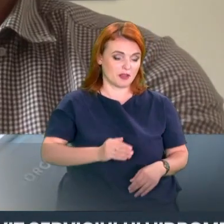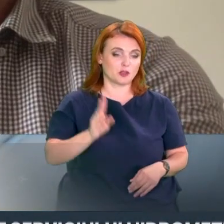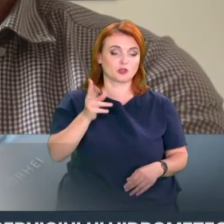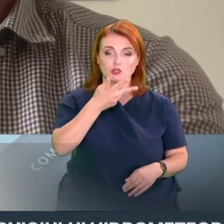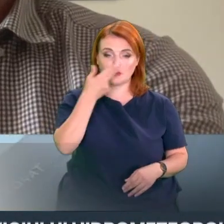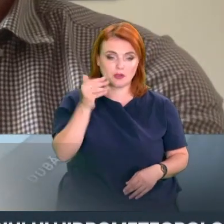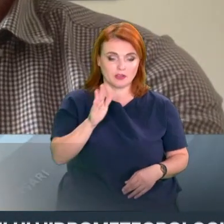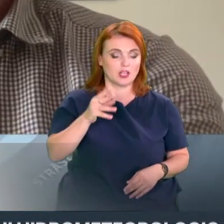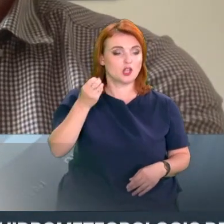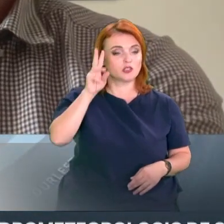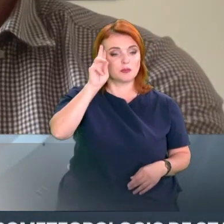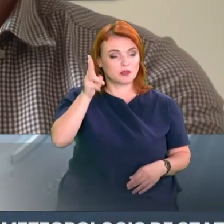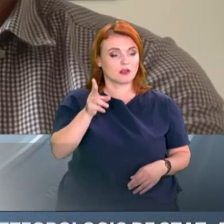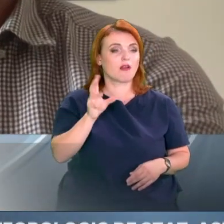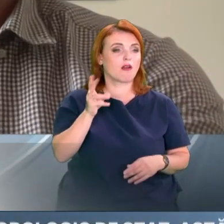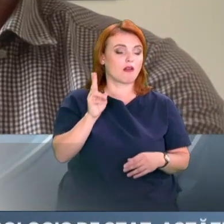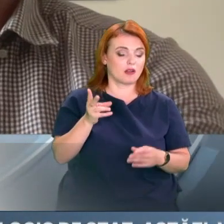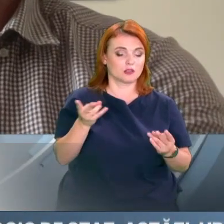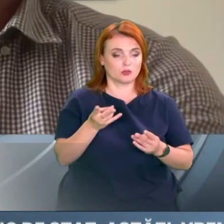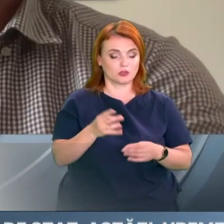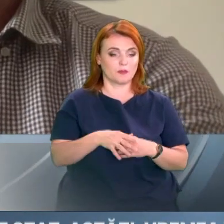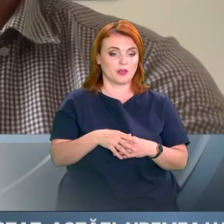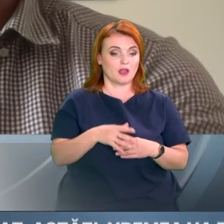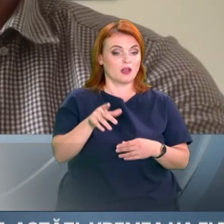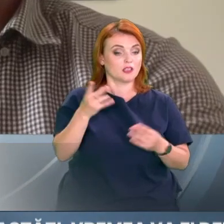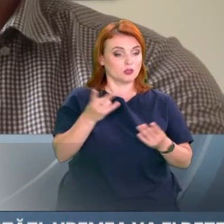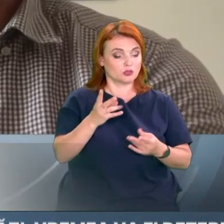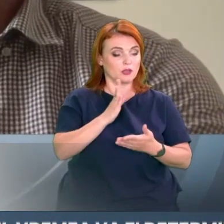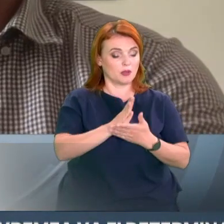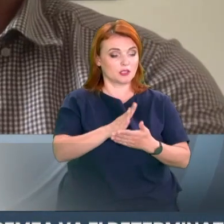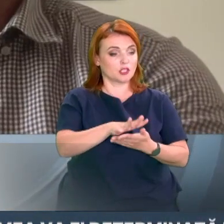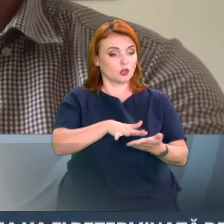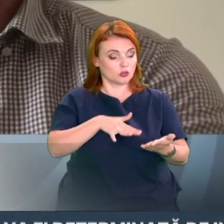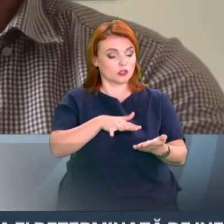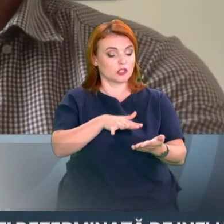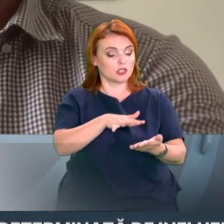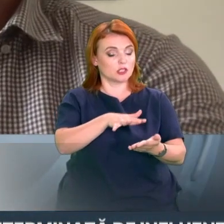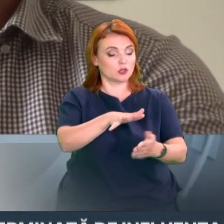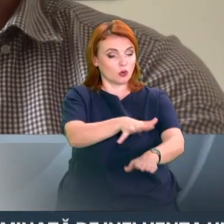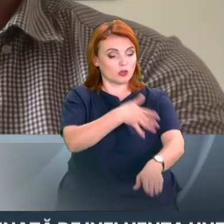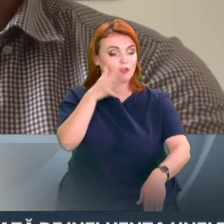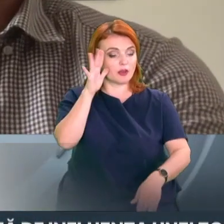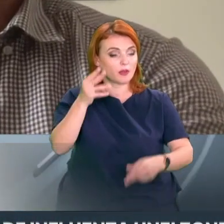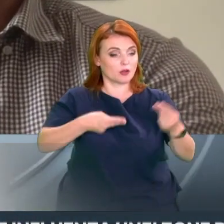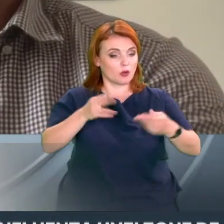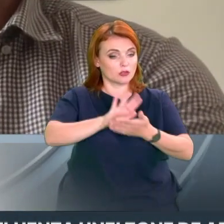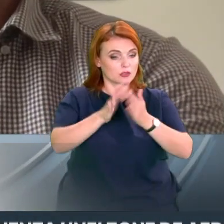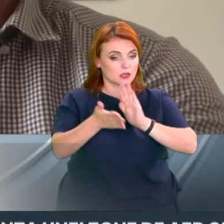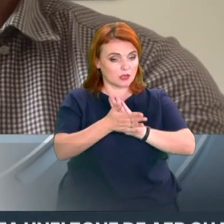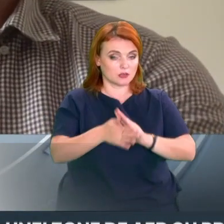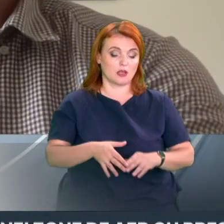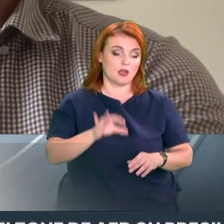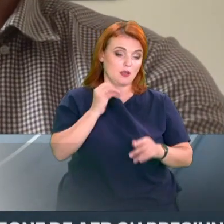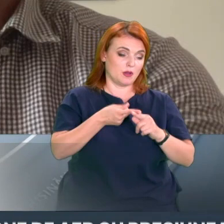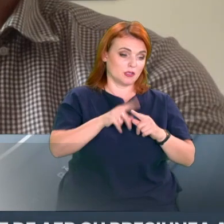să aibă niște acorduri de lungă durată cu cumpărătorii, acum au probleme. Au probleme și din cauza că